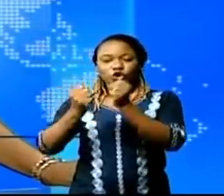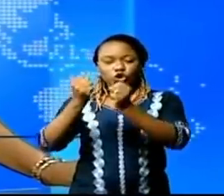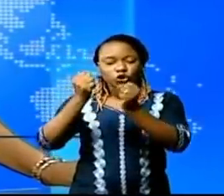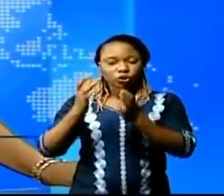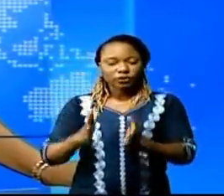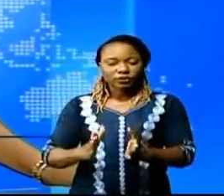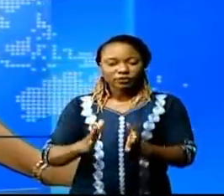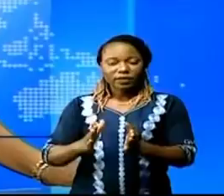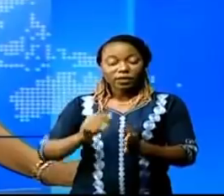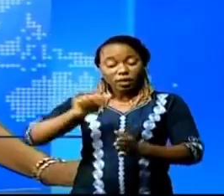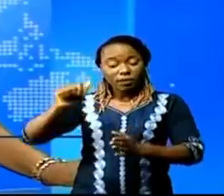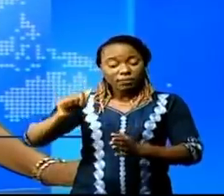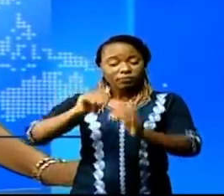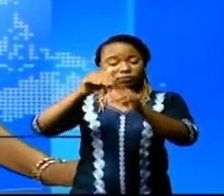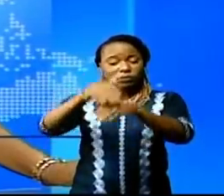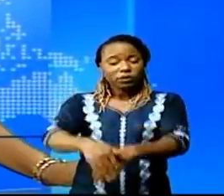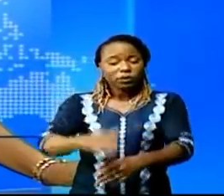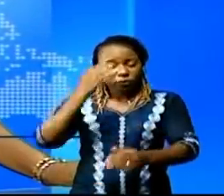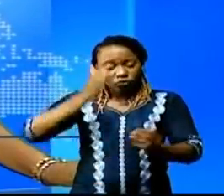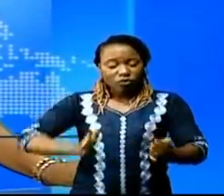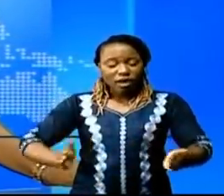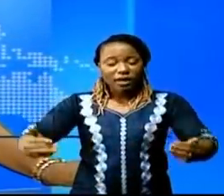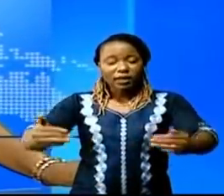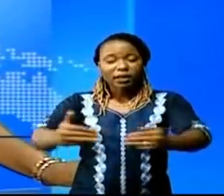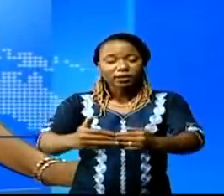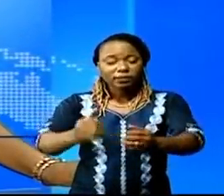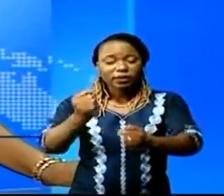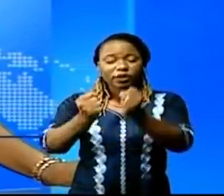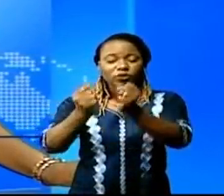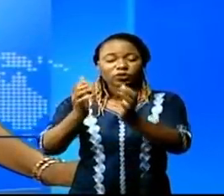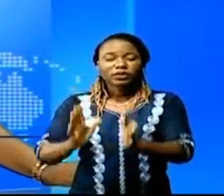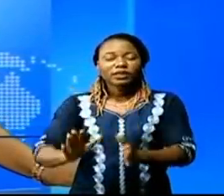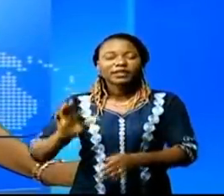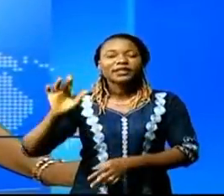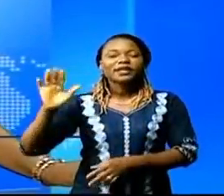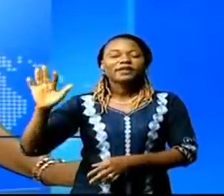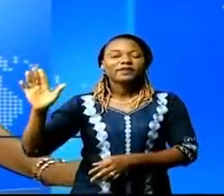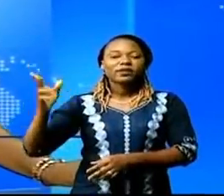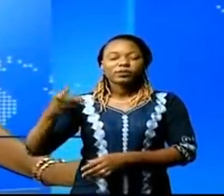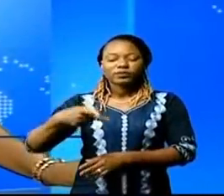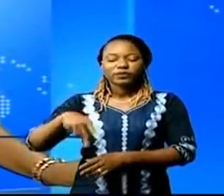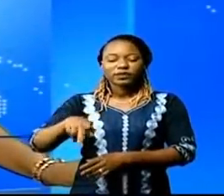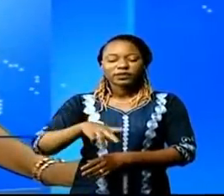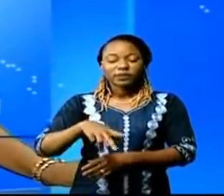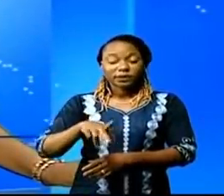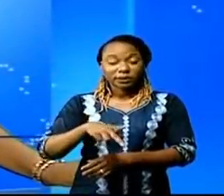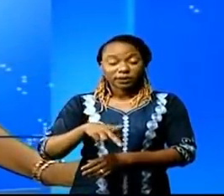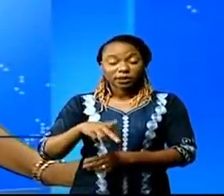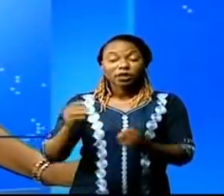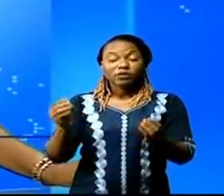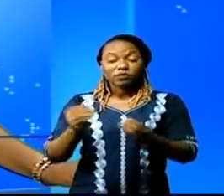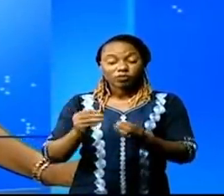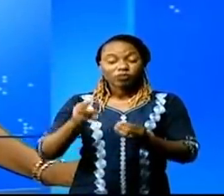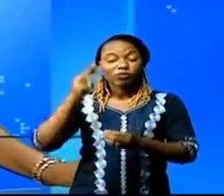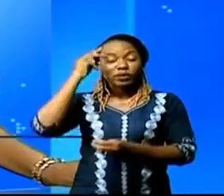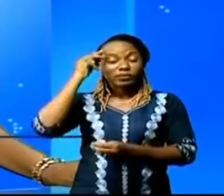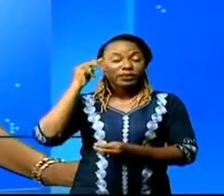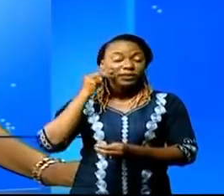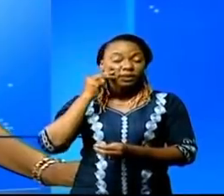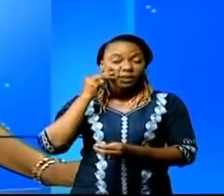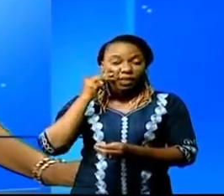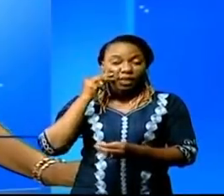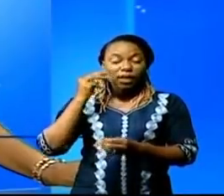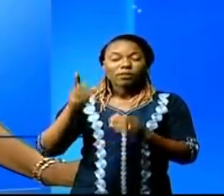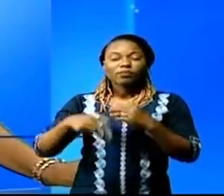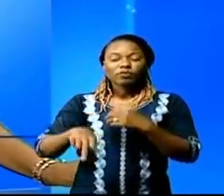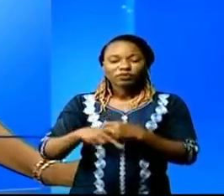sont engagées dans l'encadrement de conducteurs de la ville province Kinshasa. Le ministre provincial de transport